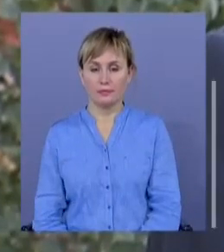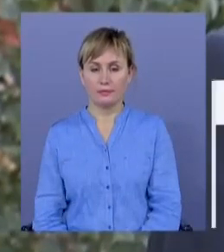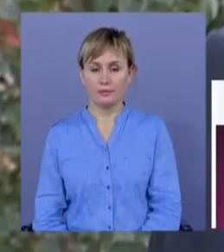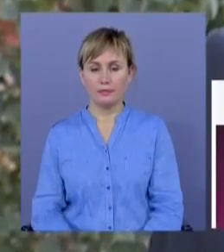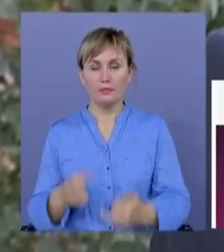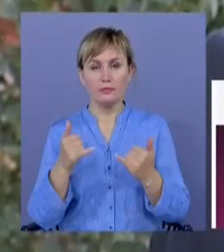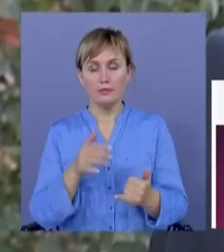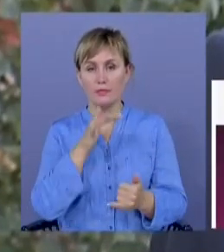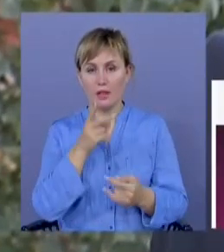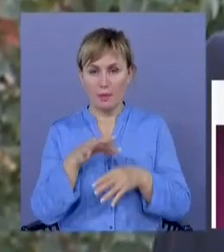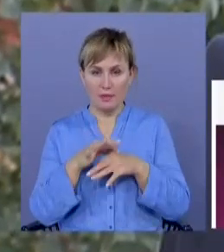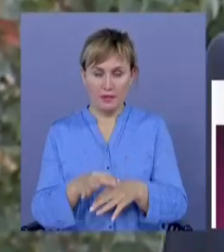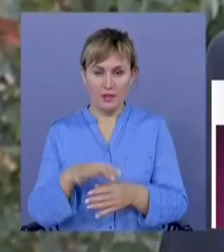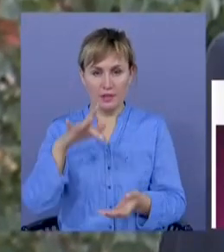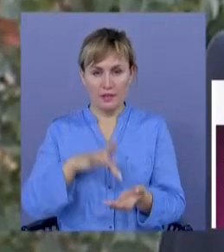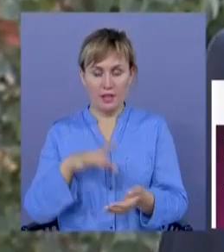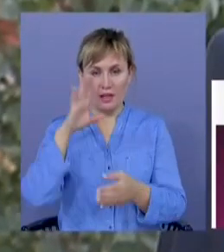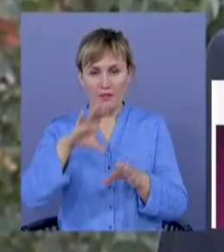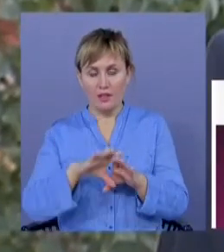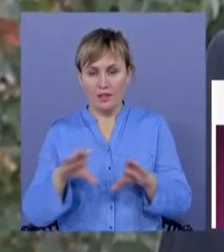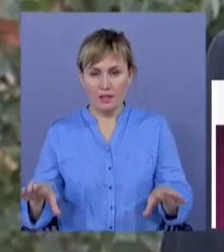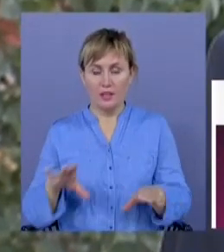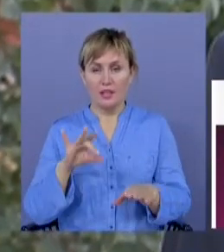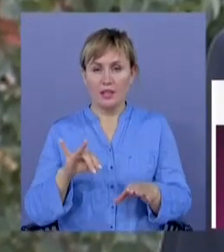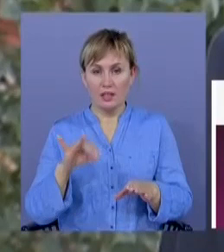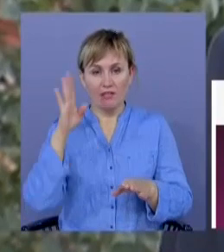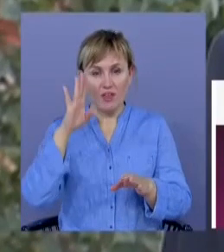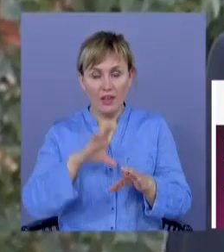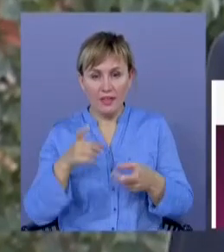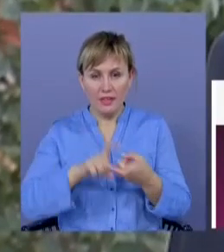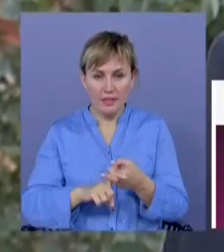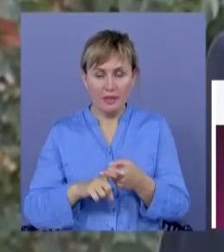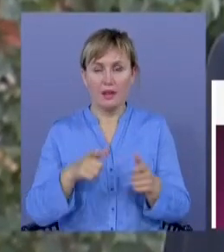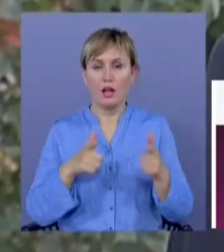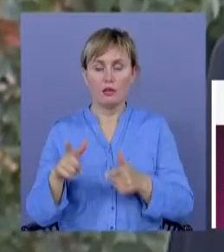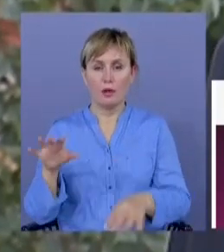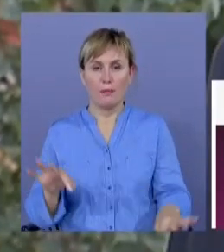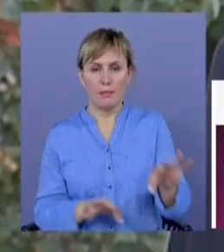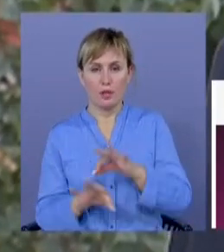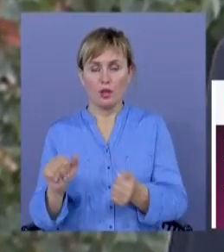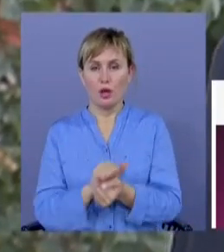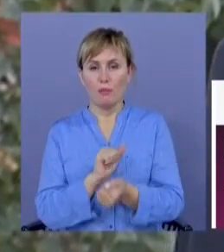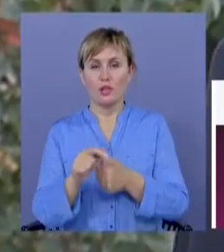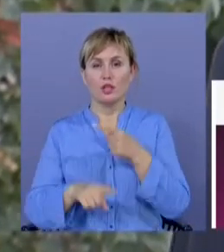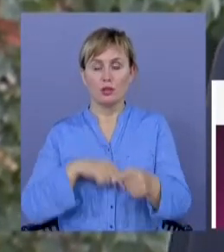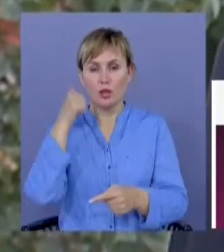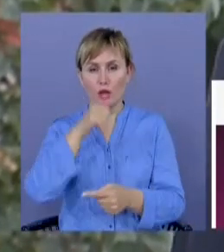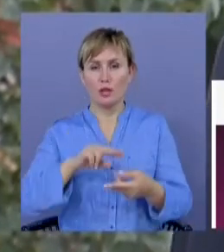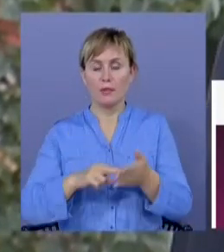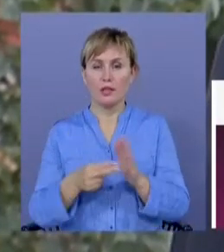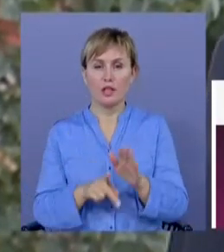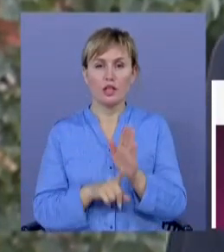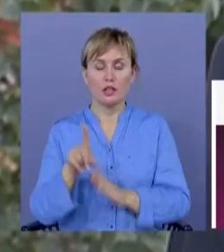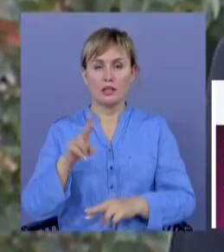На данный момент для проведения центрального водоснабжения и канализации готовится проектно-сметная документация. На следующий год планируется